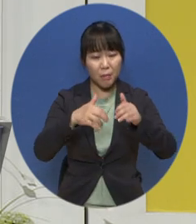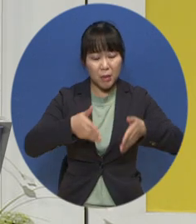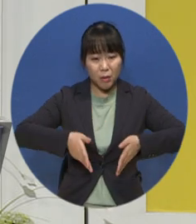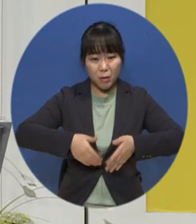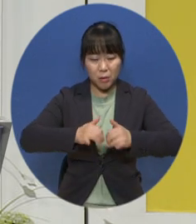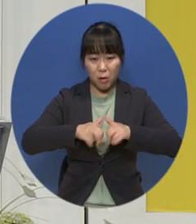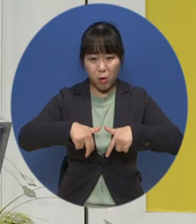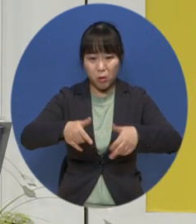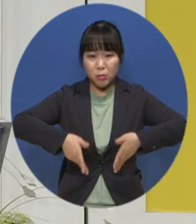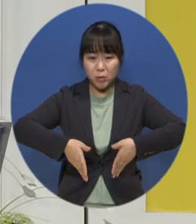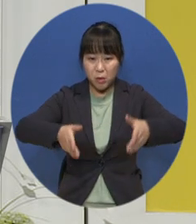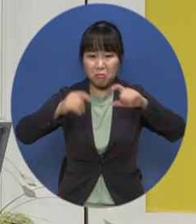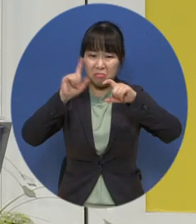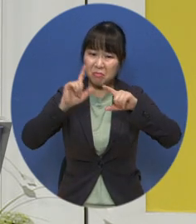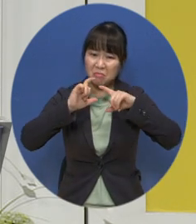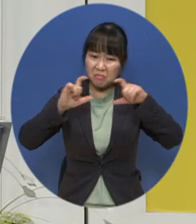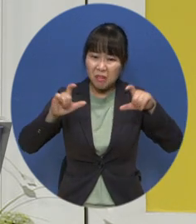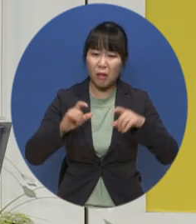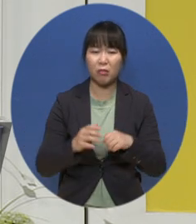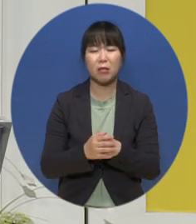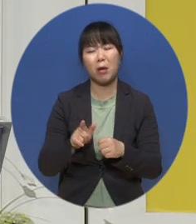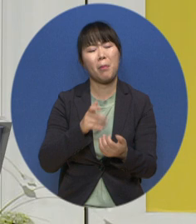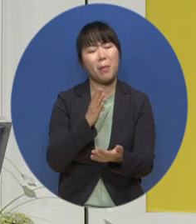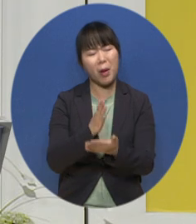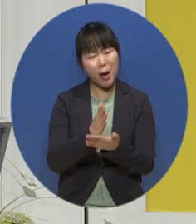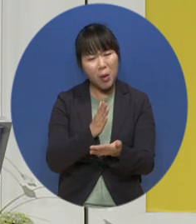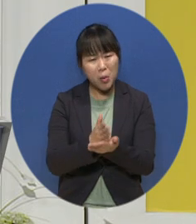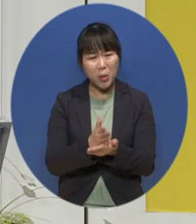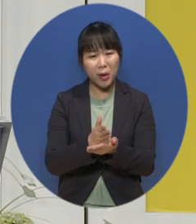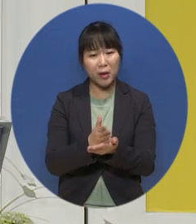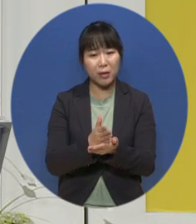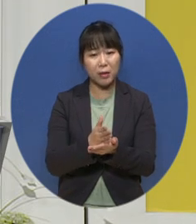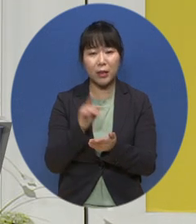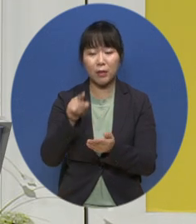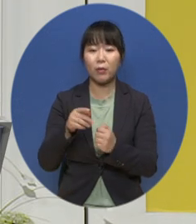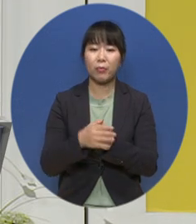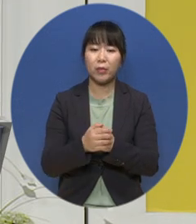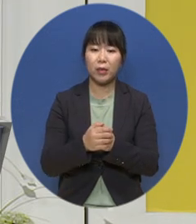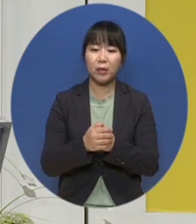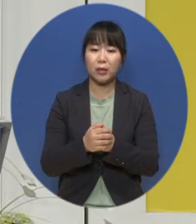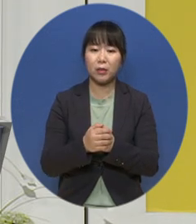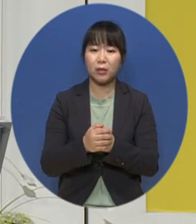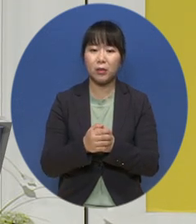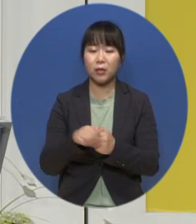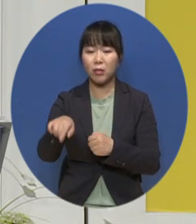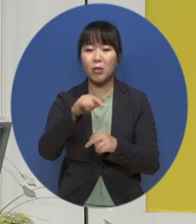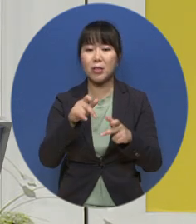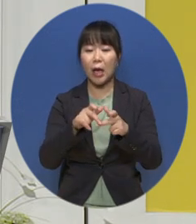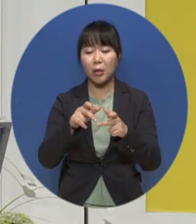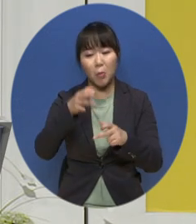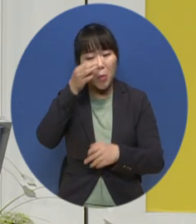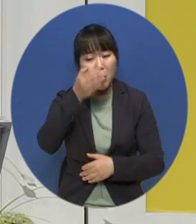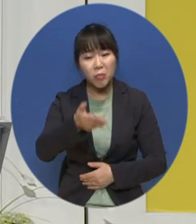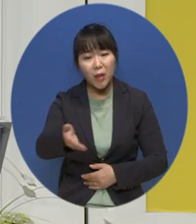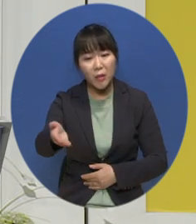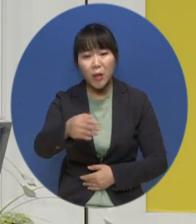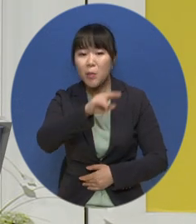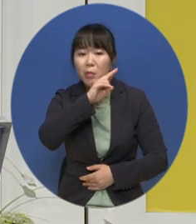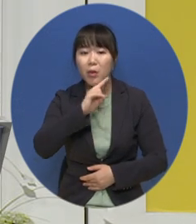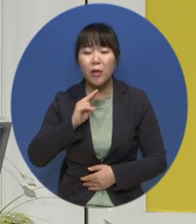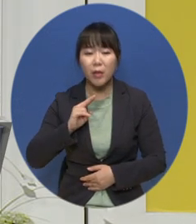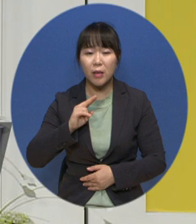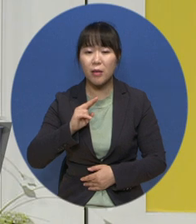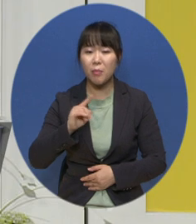선포를 하고 이런 일 없기다 그러지 마시고 이것을 장애인 들한테 좀 줬으면 좋겠다 편히 그